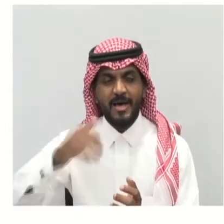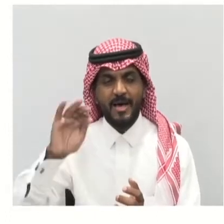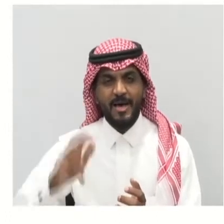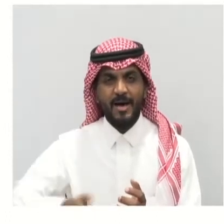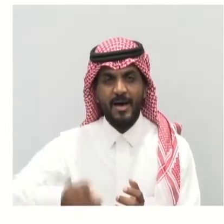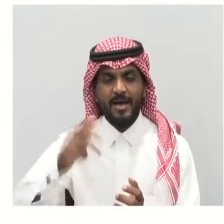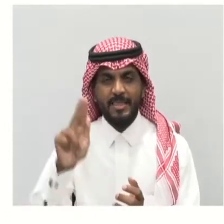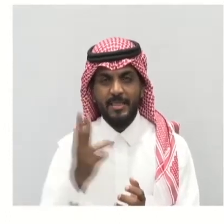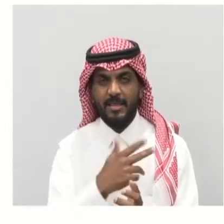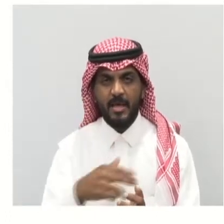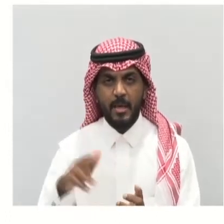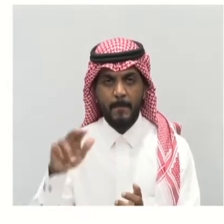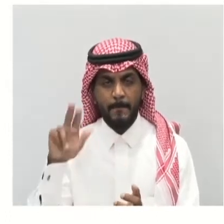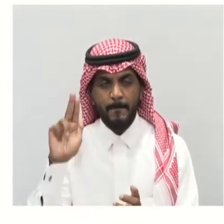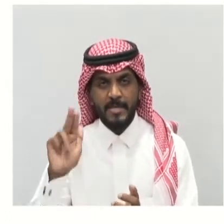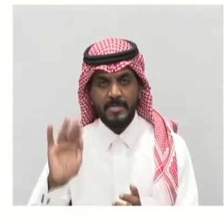الساحتان؟